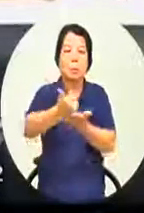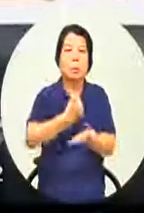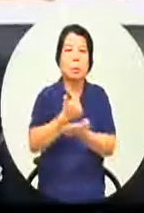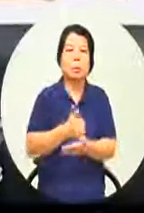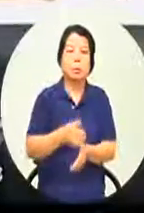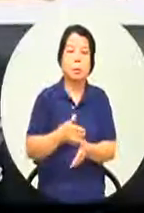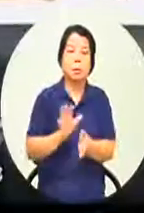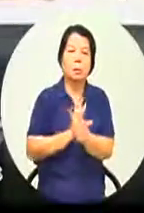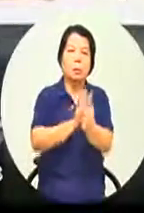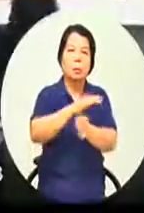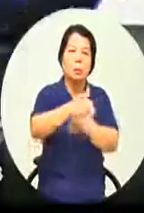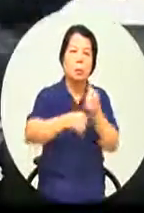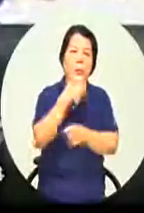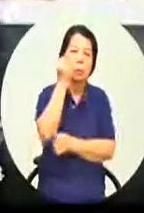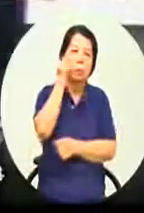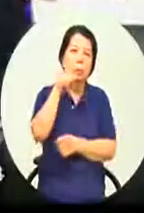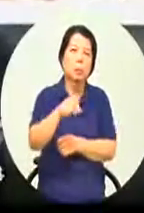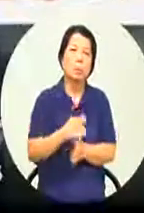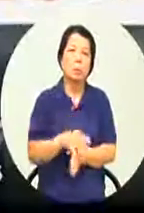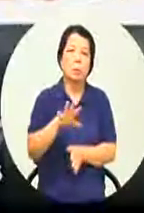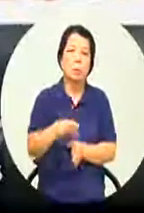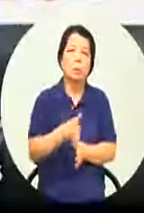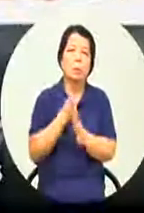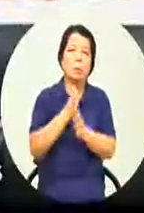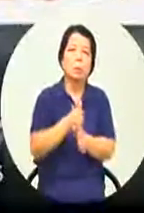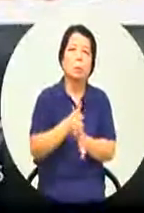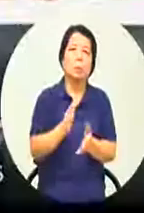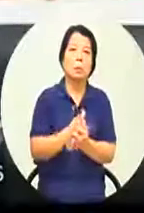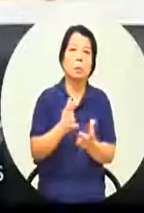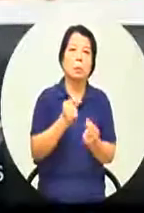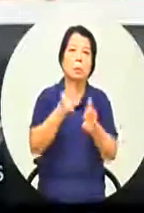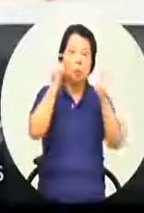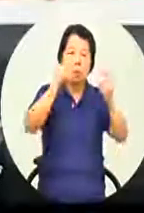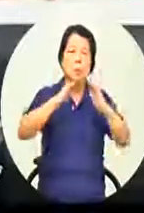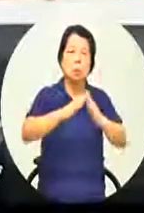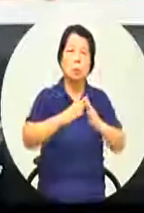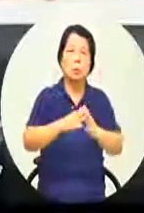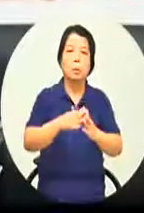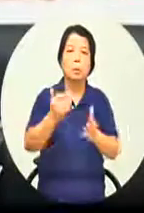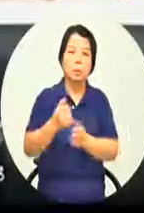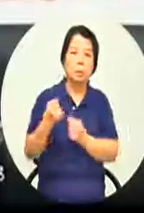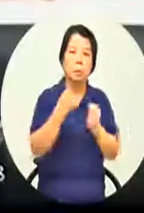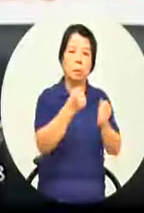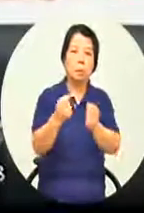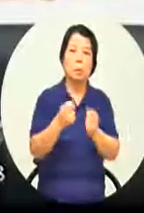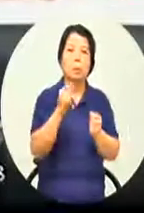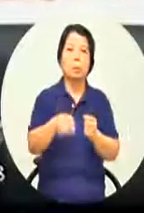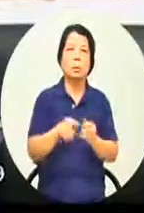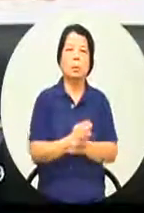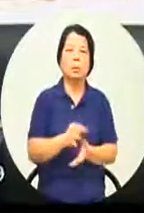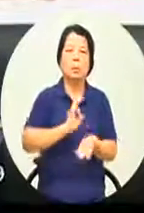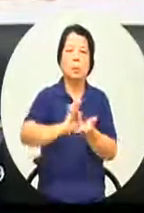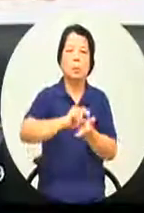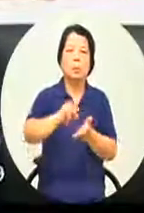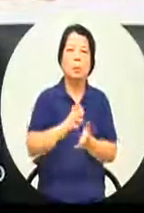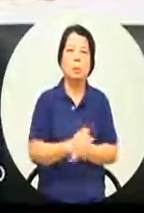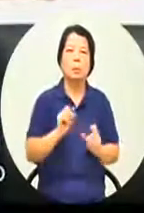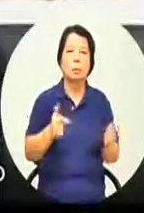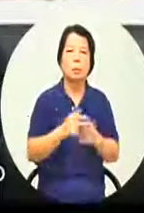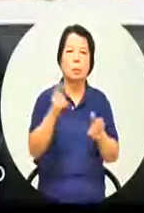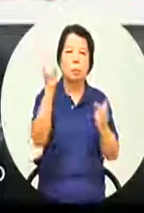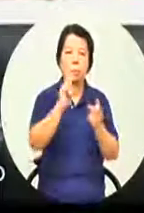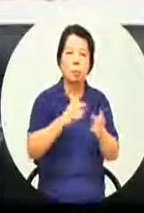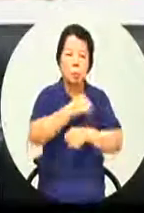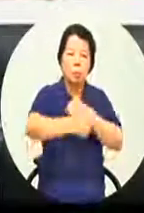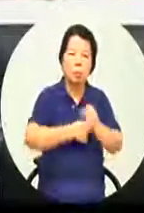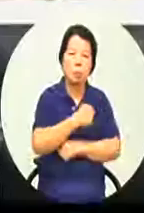推展高雄市的观光，而且这台车是在我们高雄市这样子来运行。那么它目前呢运用的呢，并不是电动的